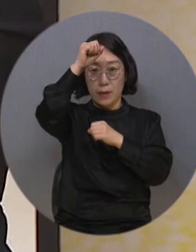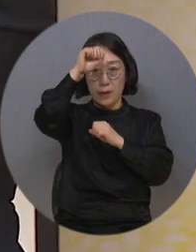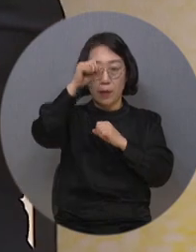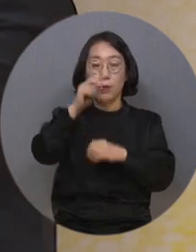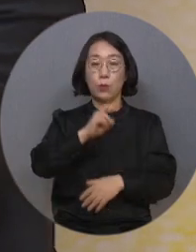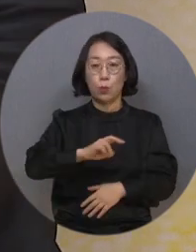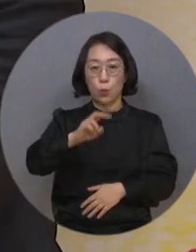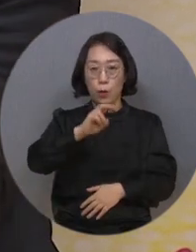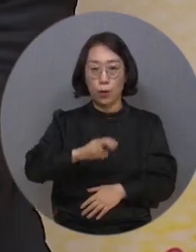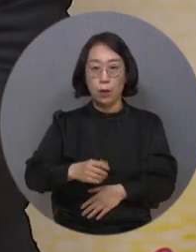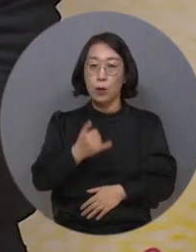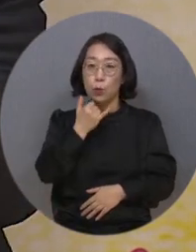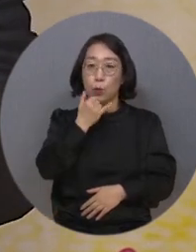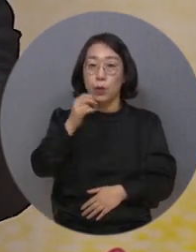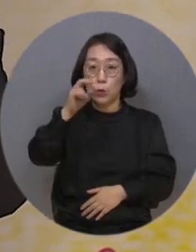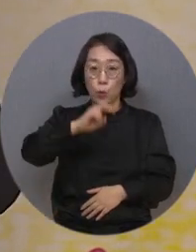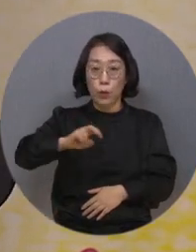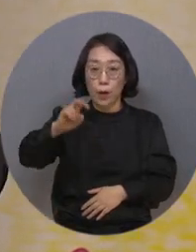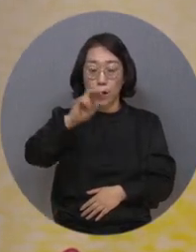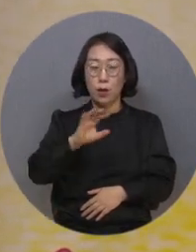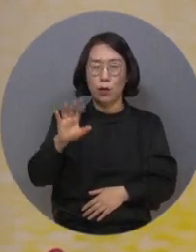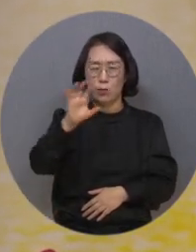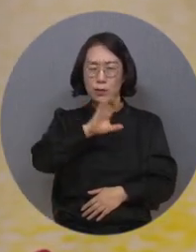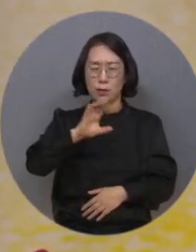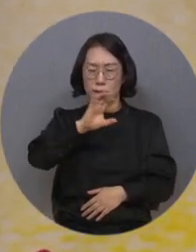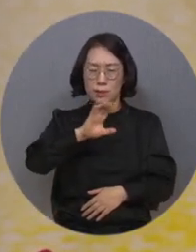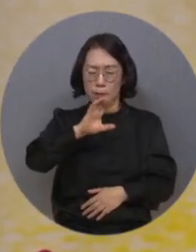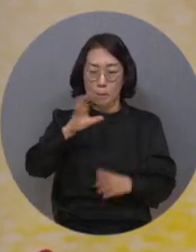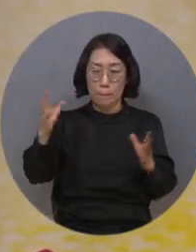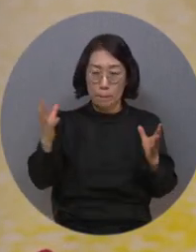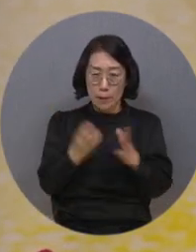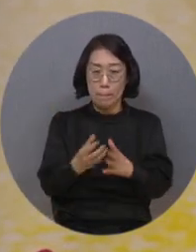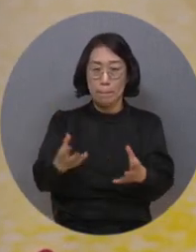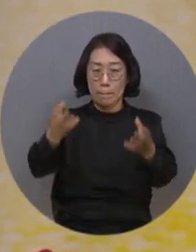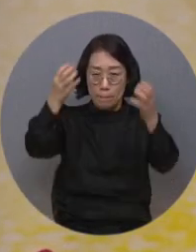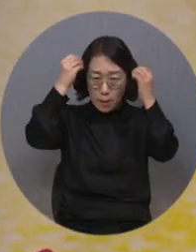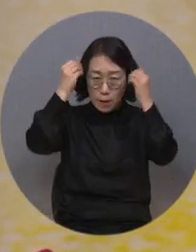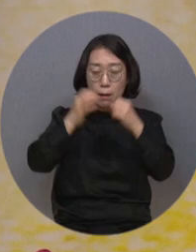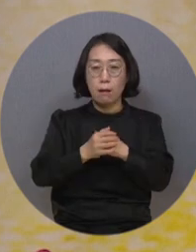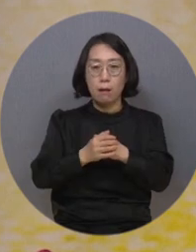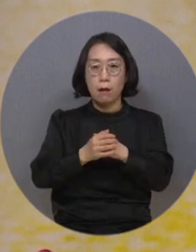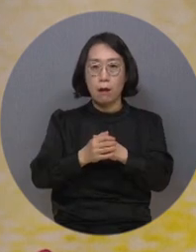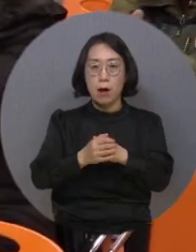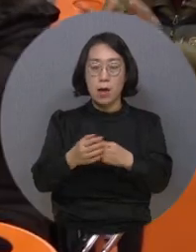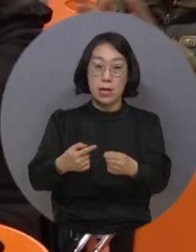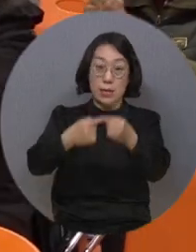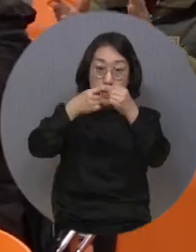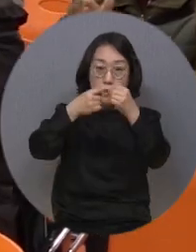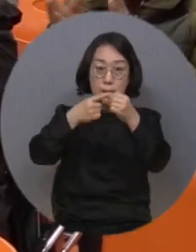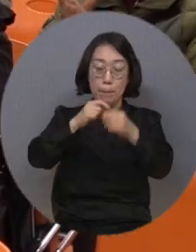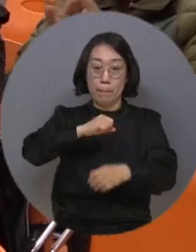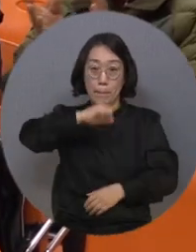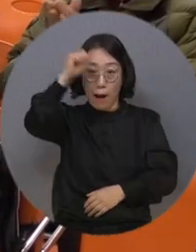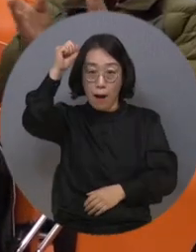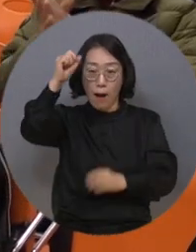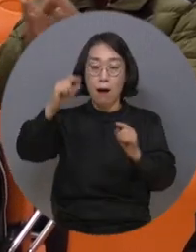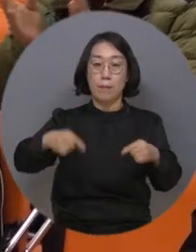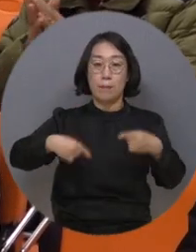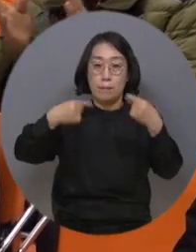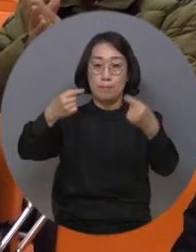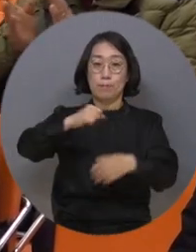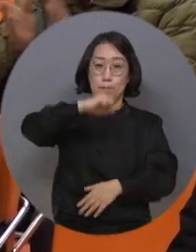해서 37에 음대 실기 1등으로 들어갔어요. 네, 진짜로.